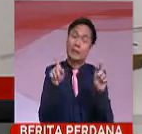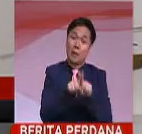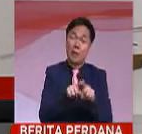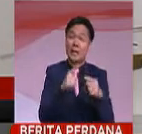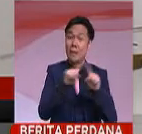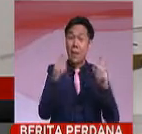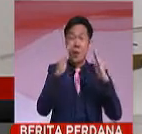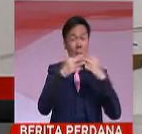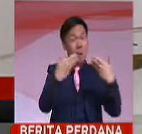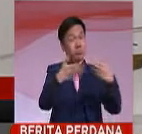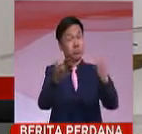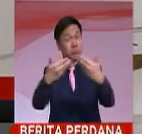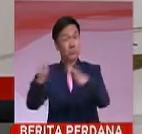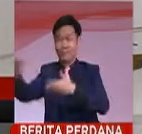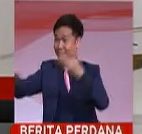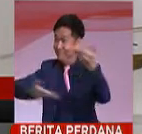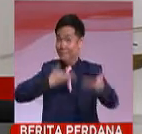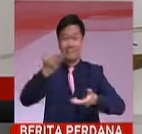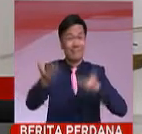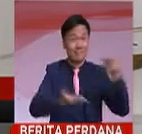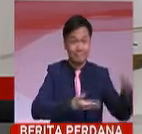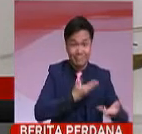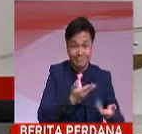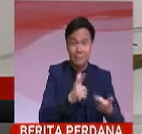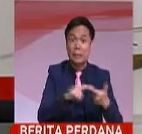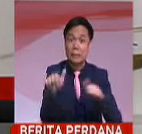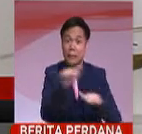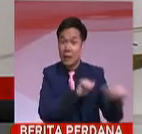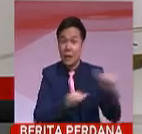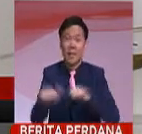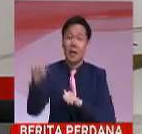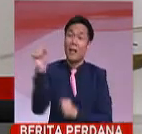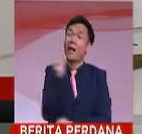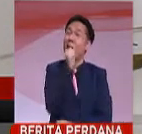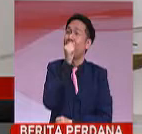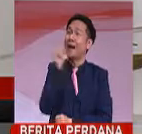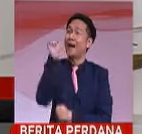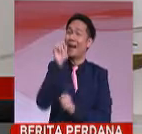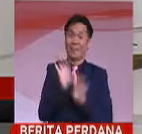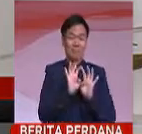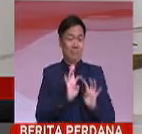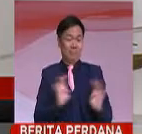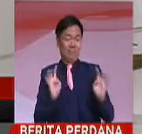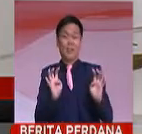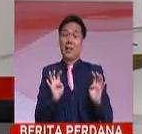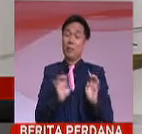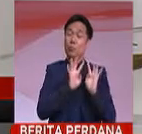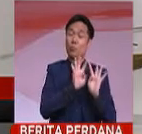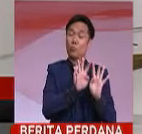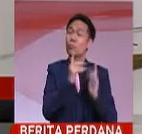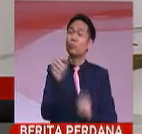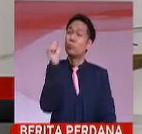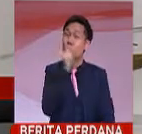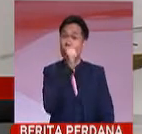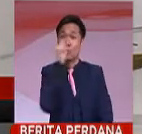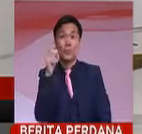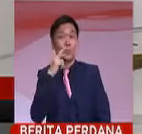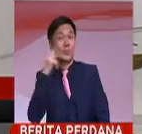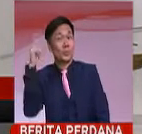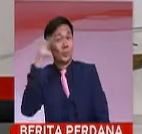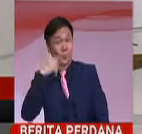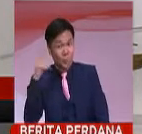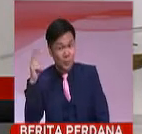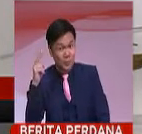yang melibatkan orang ramai, aktiviti caroling dari rumah ke rumah di